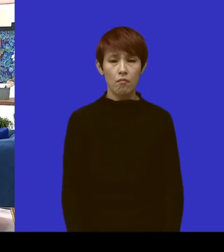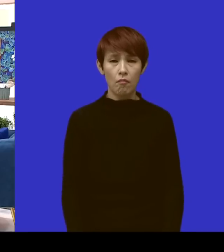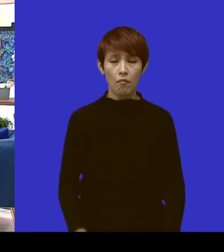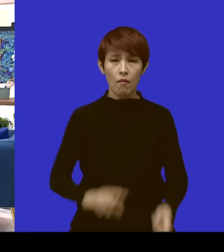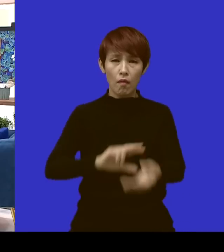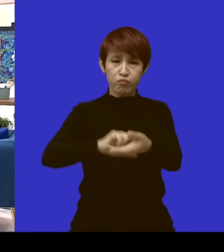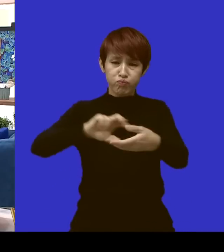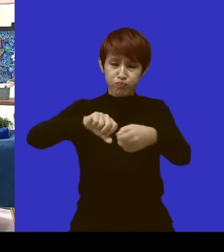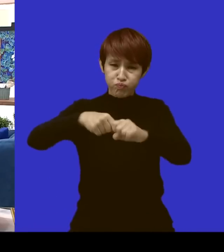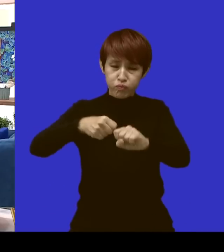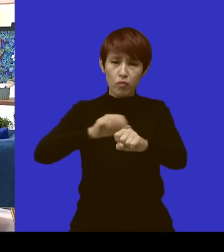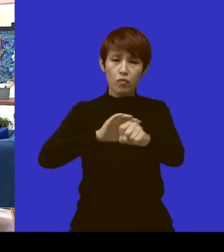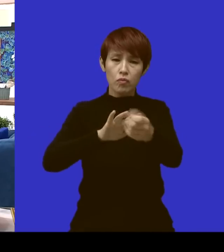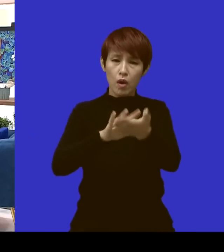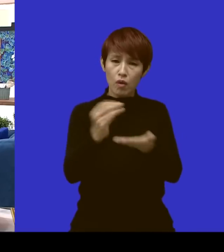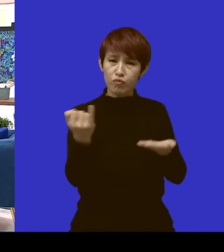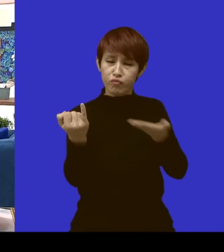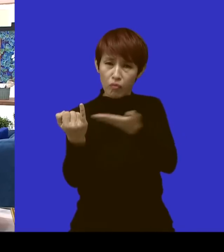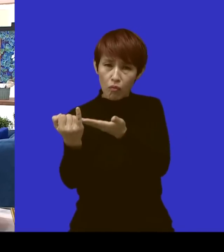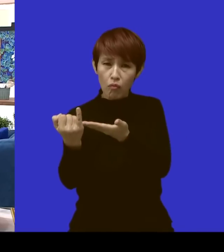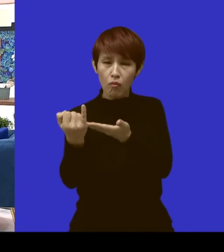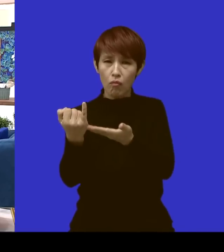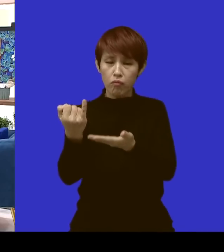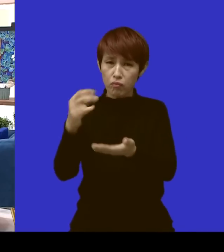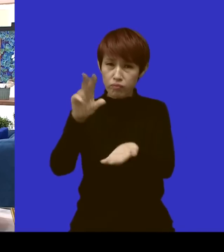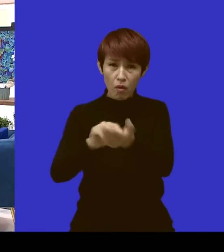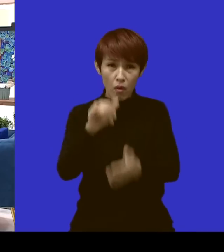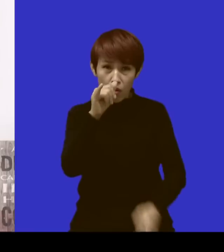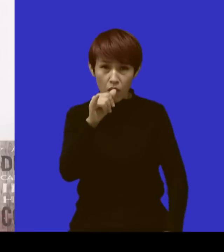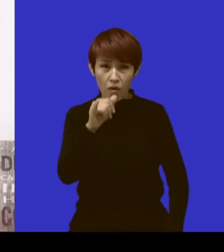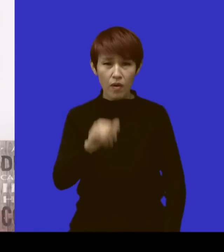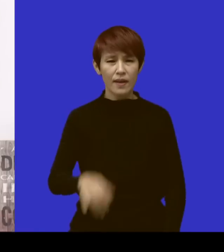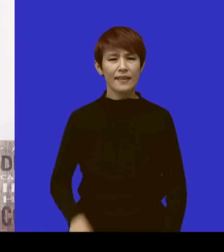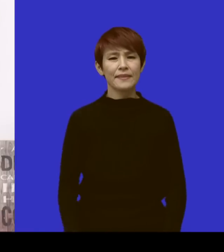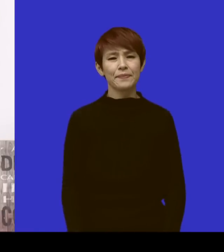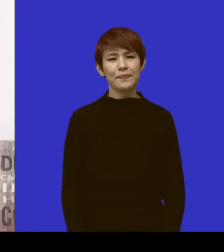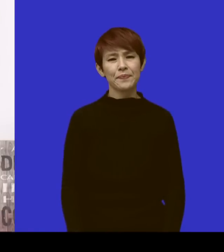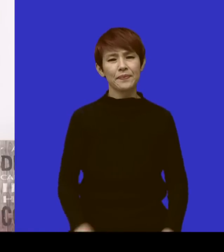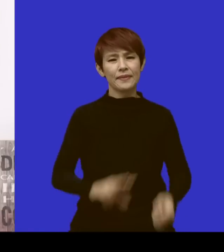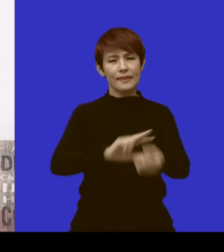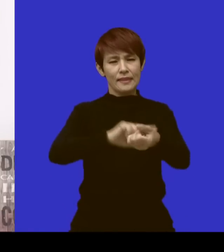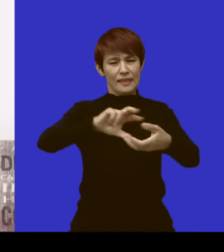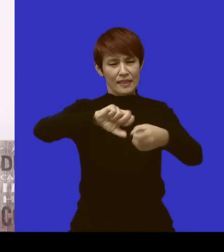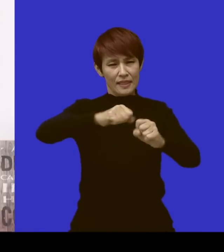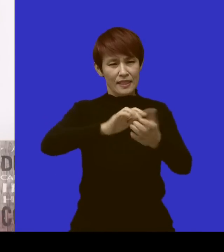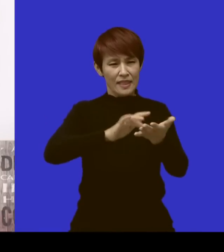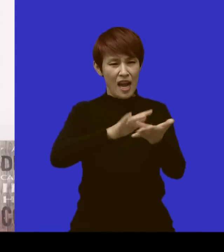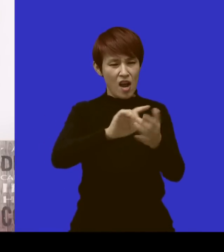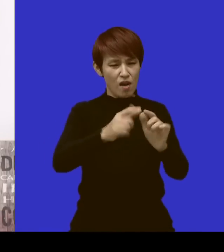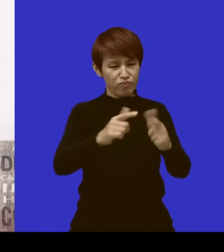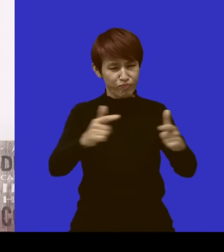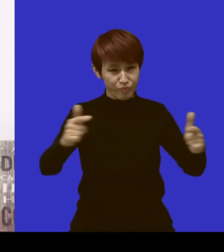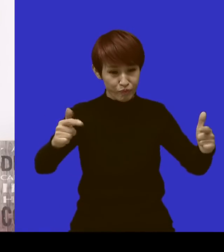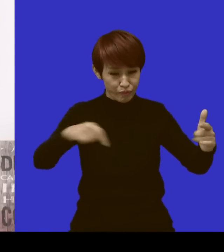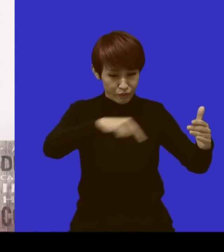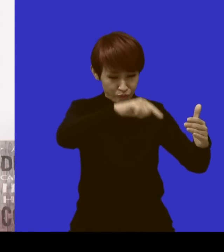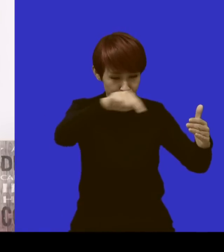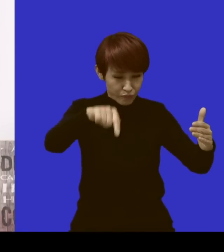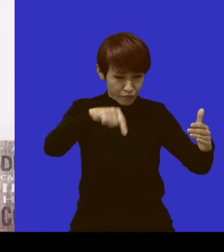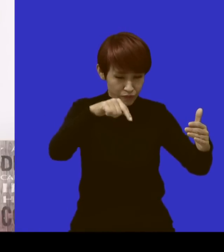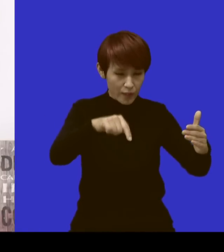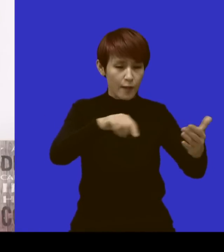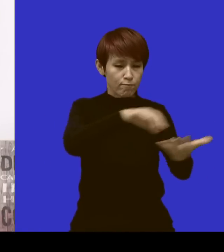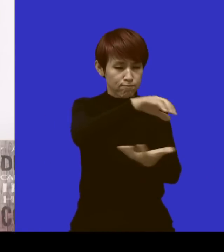그 한의원에서 처방해서 준 약인데 그 약이 잘못됐어요? 그러니까 이제 거기서 한의학제가 여러 가지가 있잖아요. 네네. 근데 이제 그게 한약재, 예.